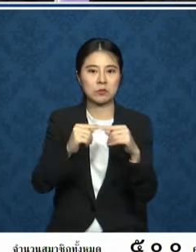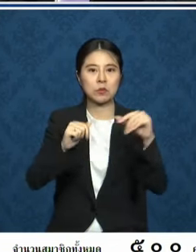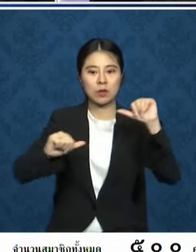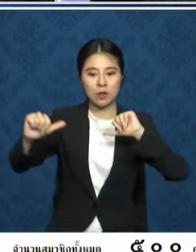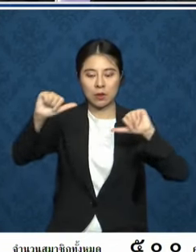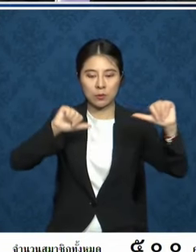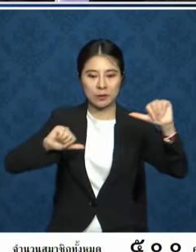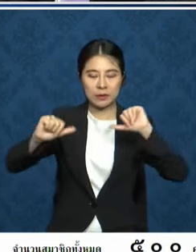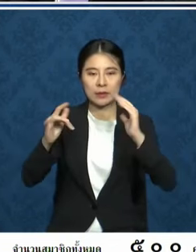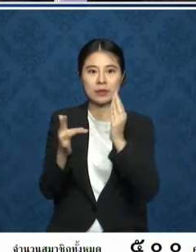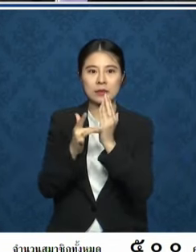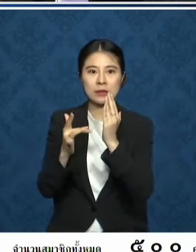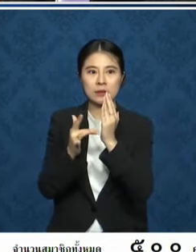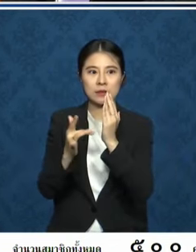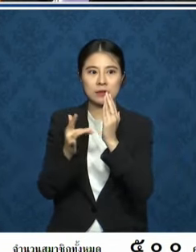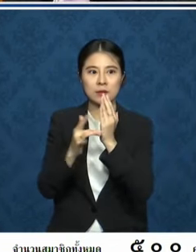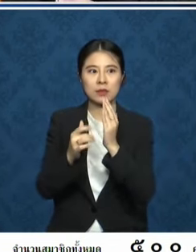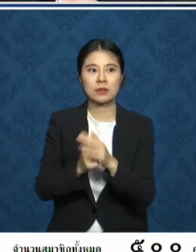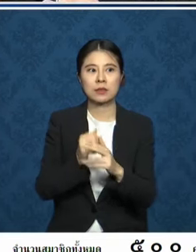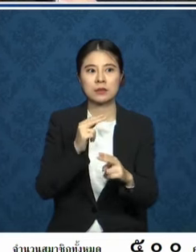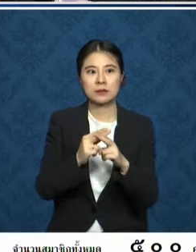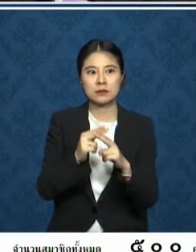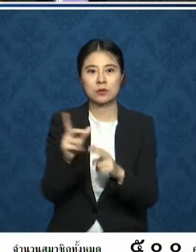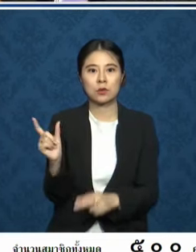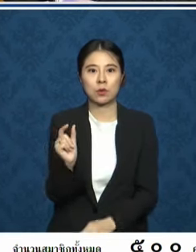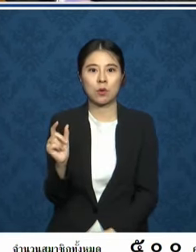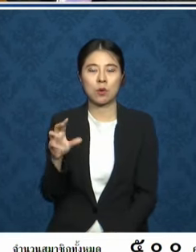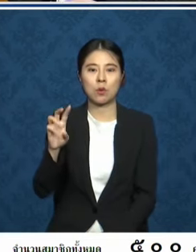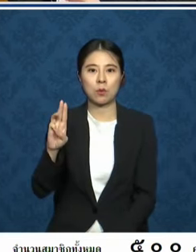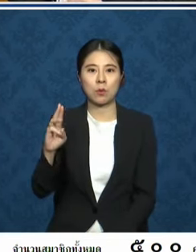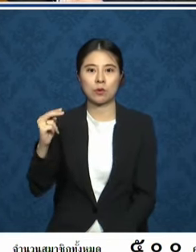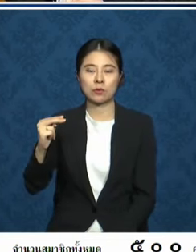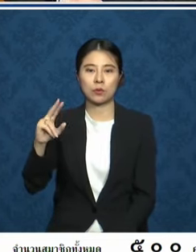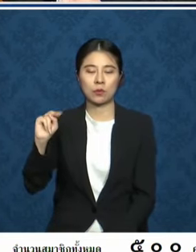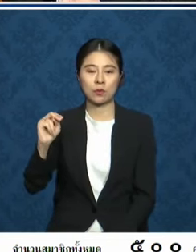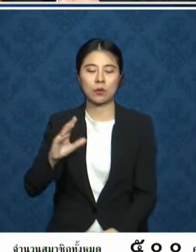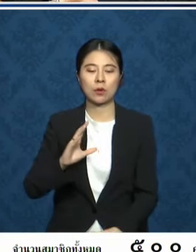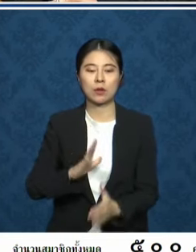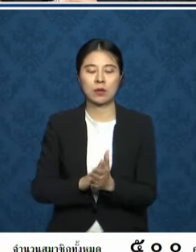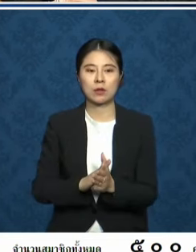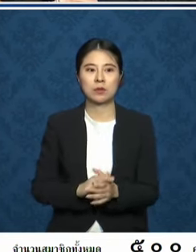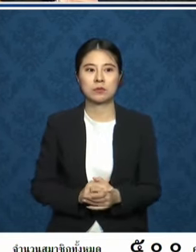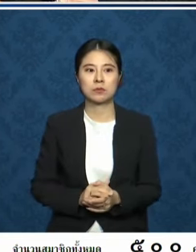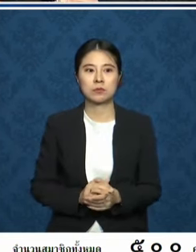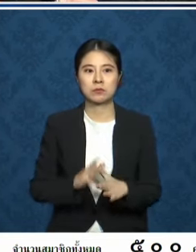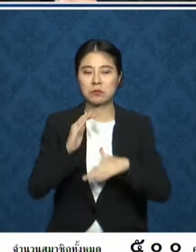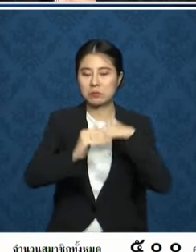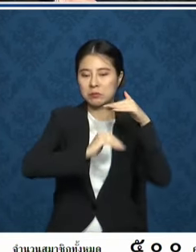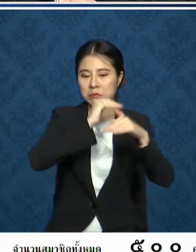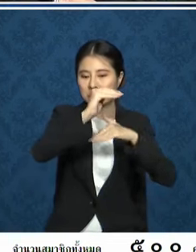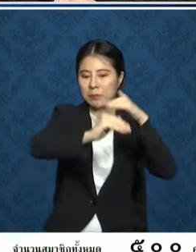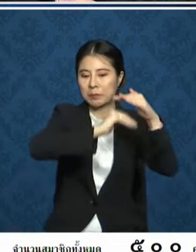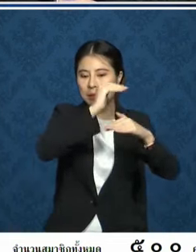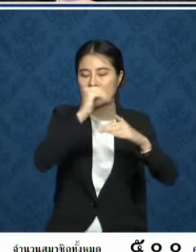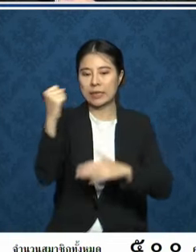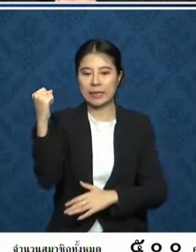นวักรรม หรอว่าตัวยยดคือบอรธนอของภาครัฐ เอกชน์และชุมชน์ เพื่อพัฒนาและสรางคามเข้มแข่ง